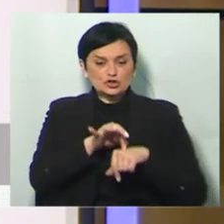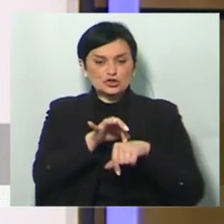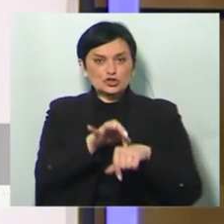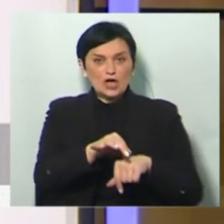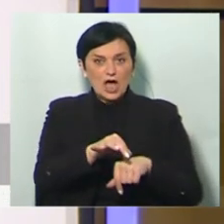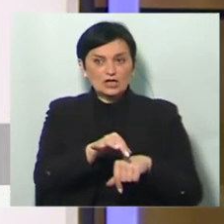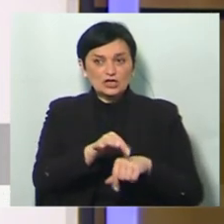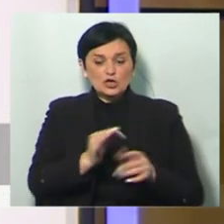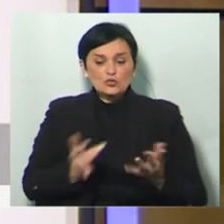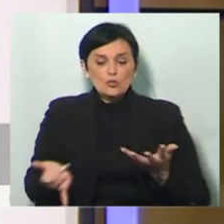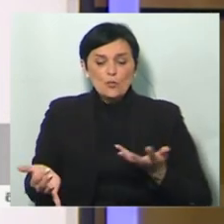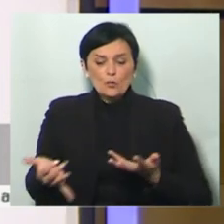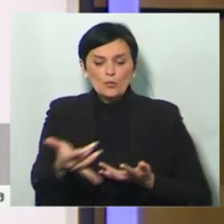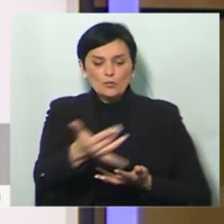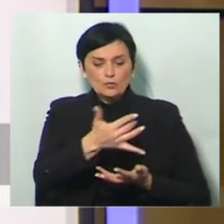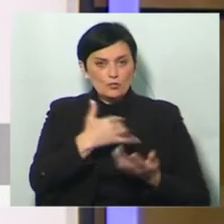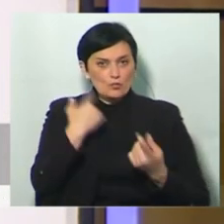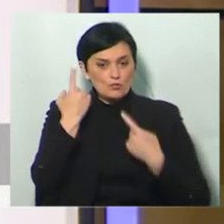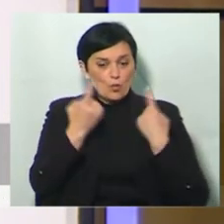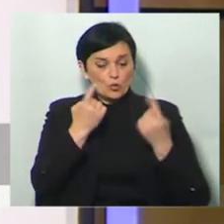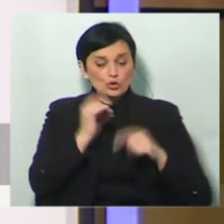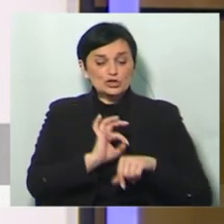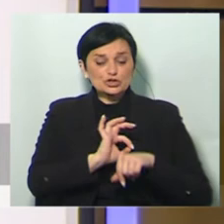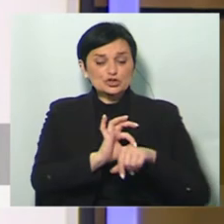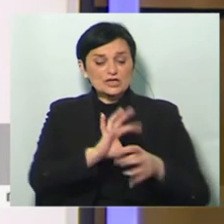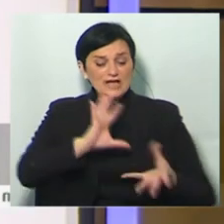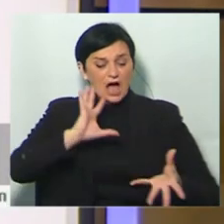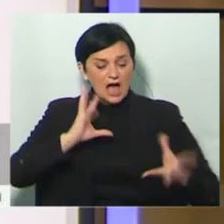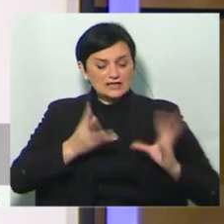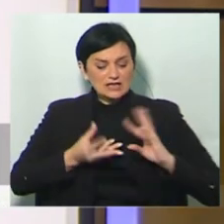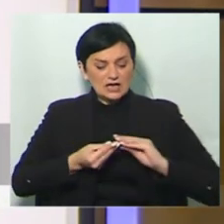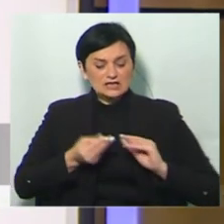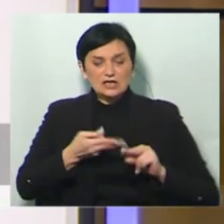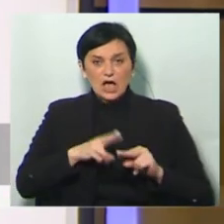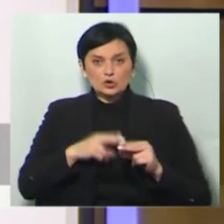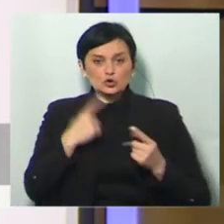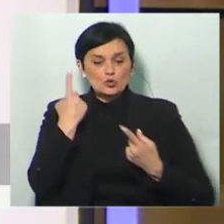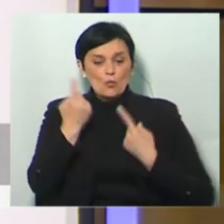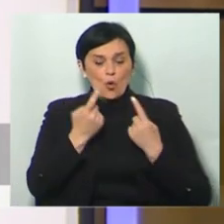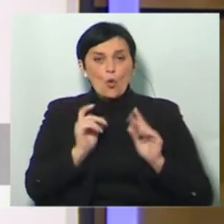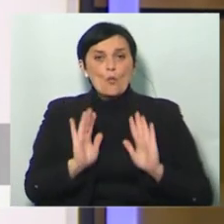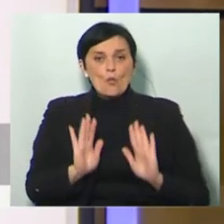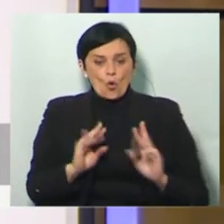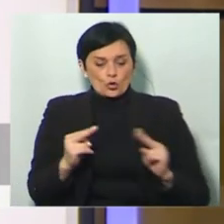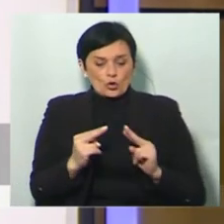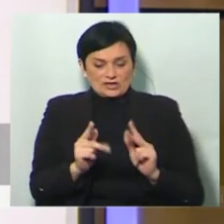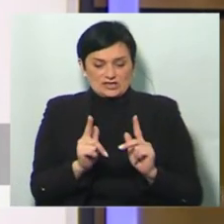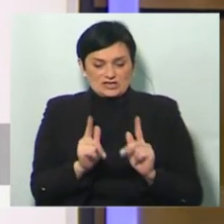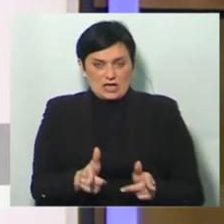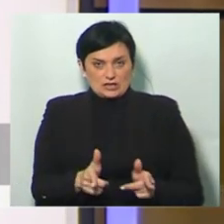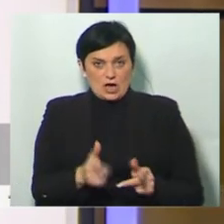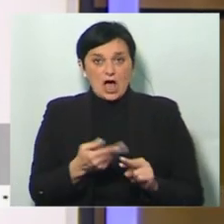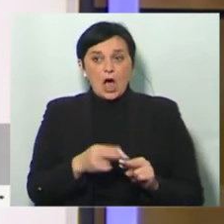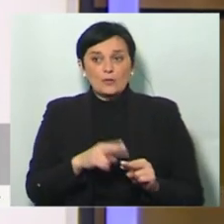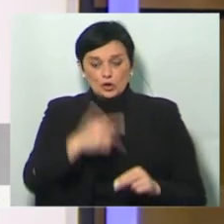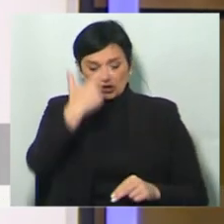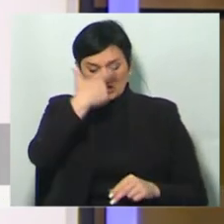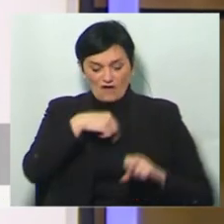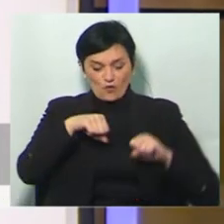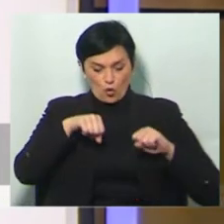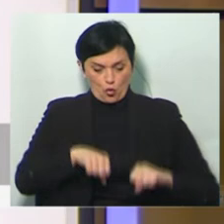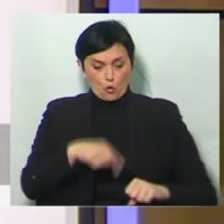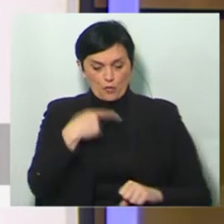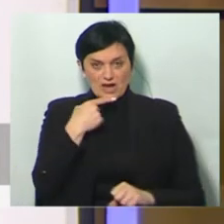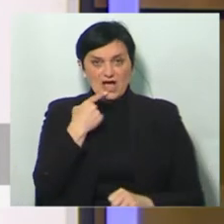უპირველეს შეკრებილმა მონაცემებმა და ჩატარებულმა ანალიზმა ეს მონაცემები მხოლოდ დაადასტურა. ამიტომ თავისუფლებას ვაძლევ